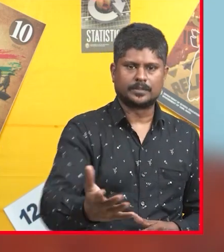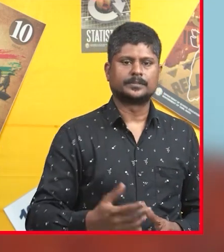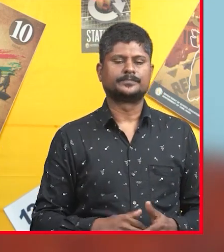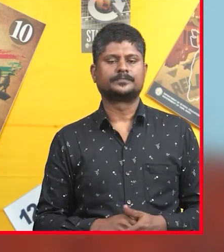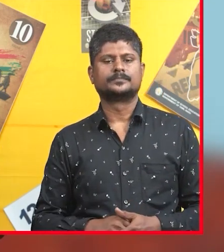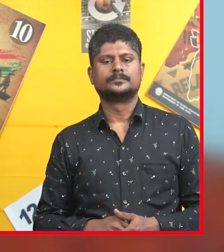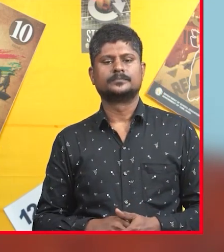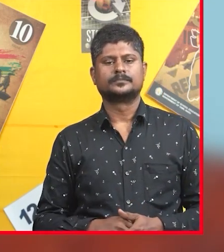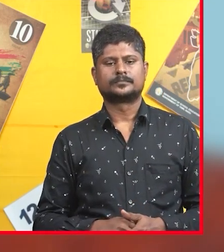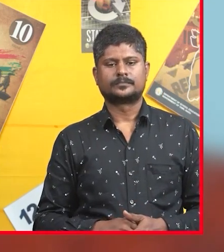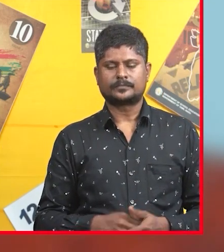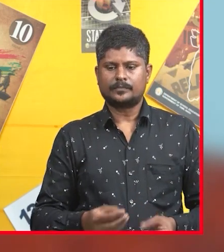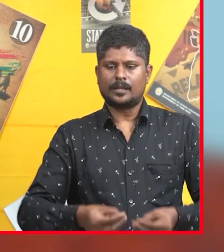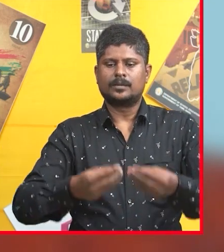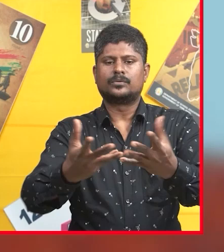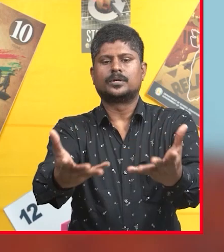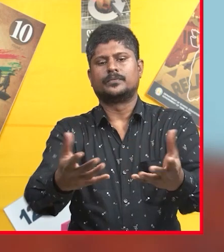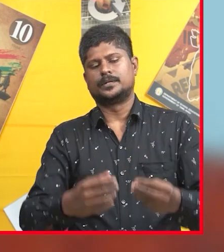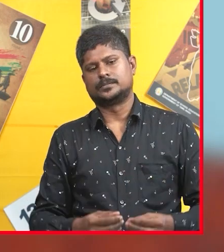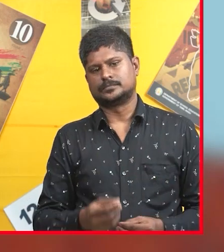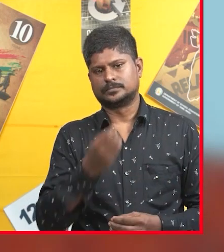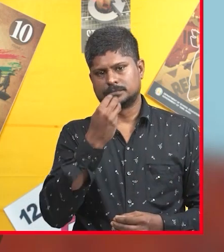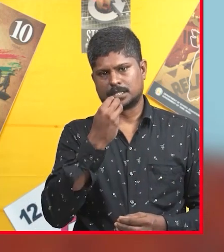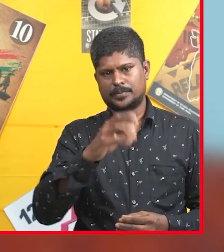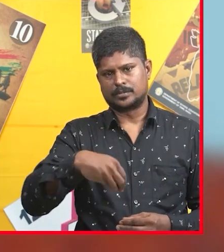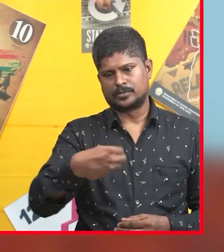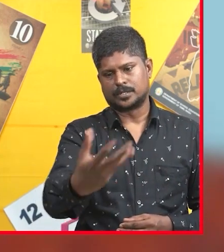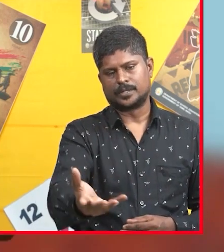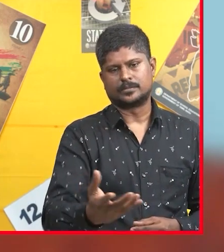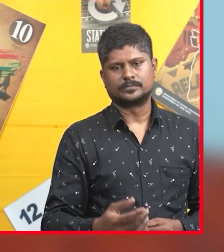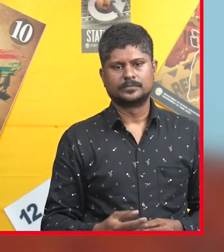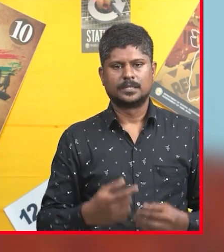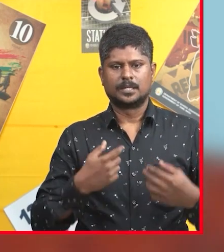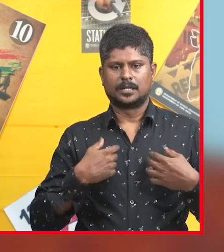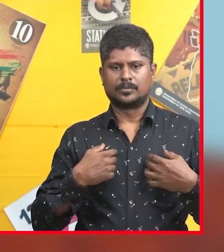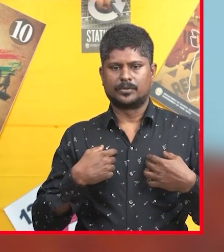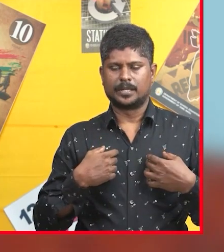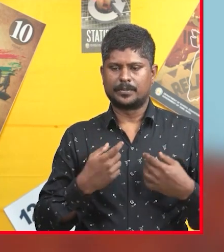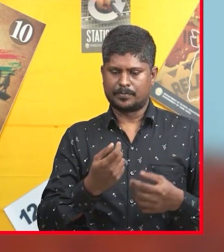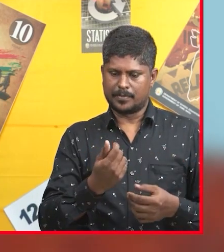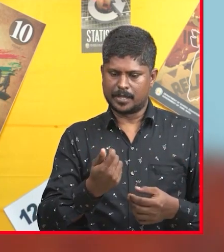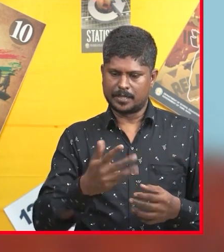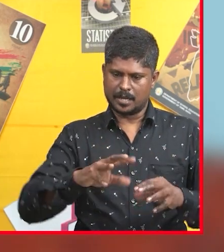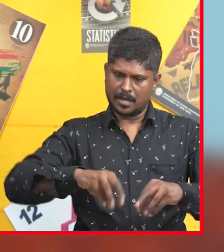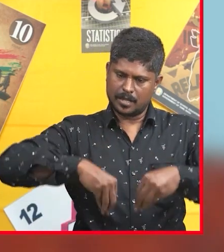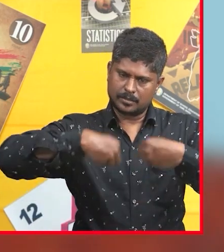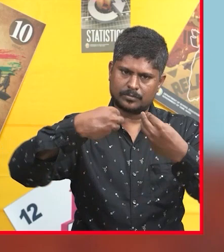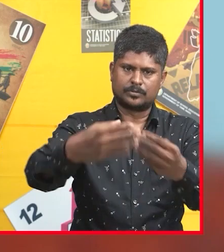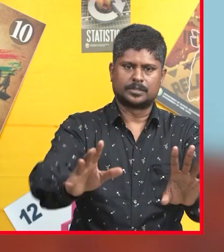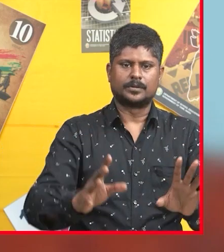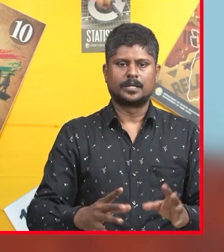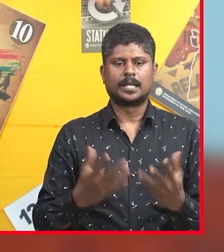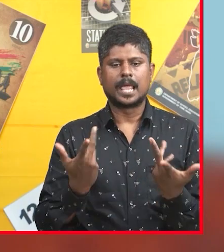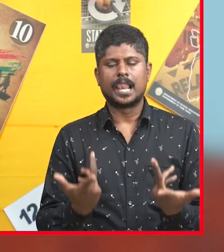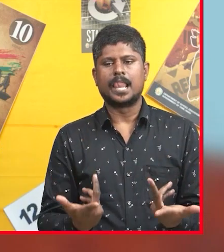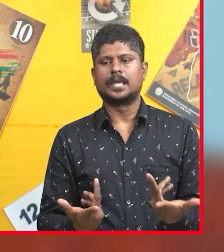வந்தவர்க்கு ஈதலும் கொடுத்தாங்க. எதை கொடுத்தாங்க? தாட்டு இருக்கக்கூடிய செல்வத்தை அந்த பெண்கள் கொடுத்தாங்க. இல்லைன்னு